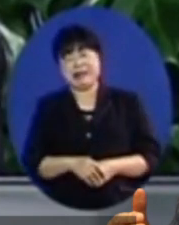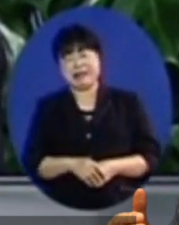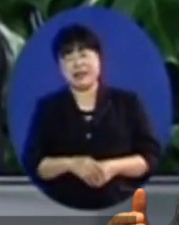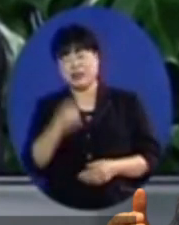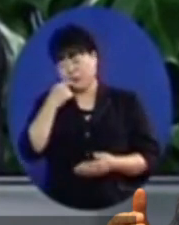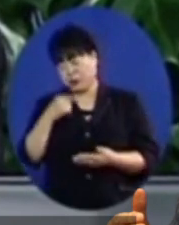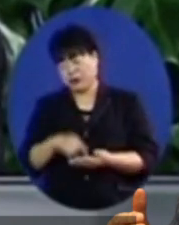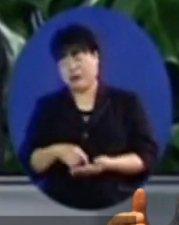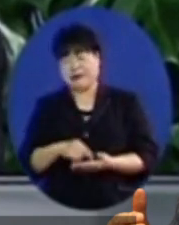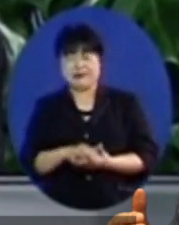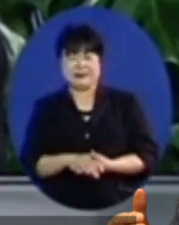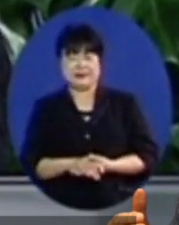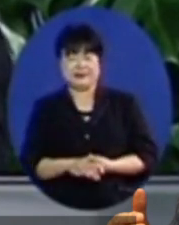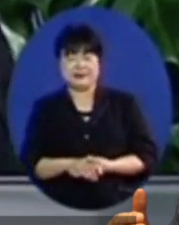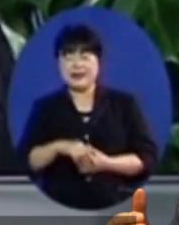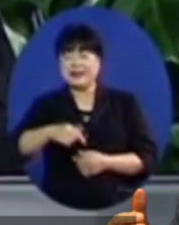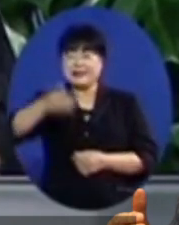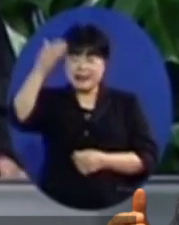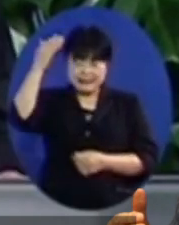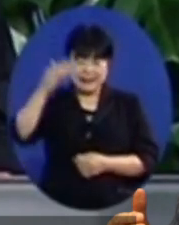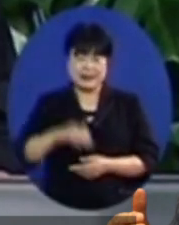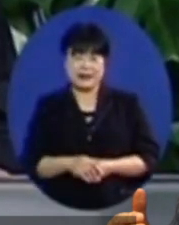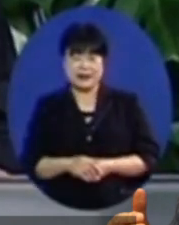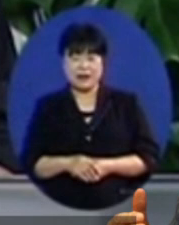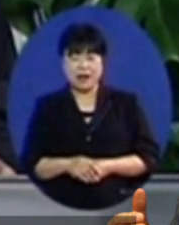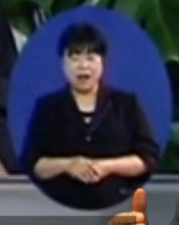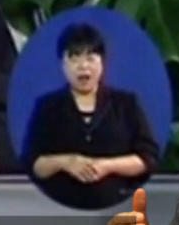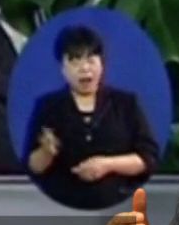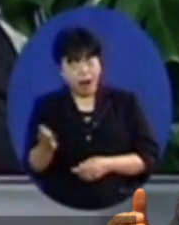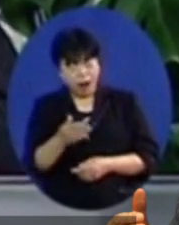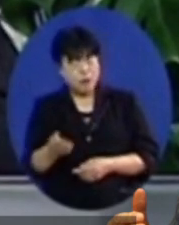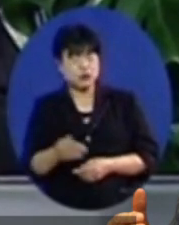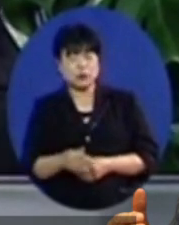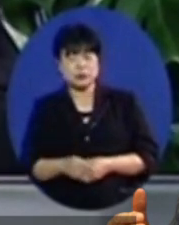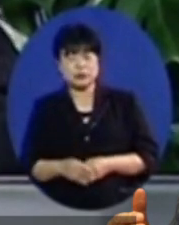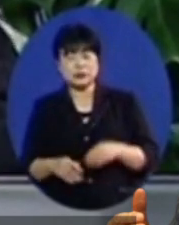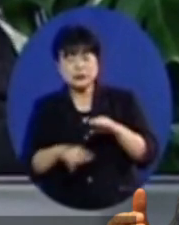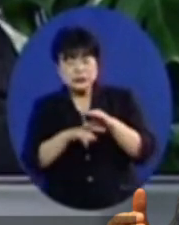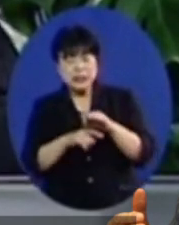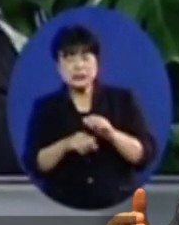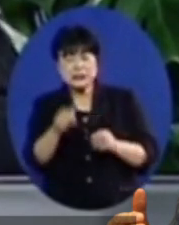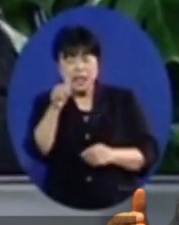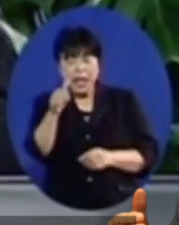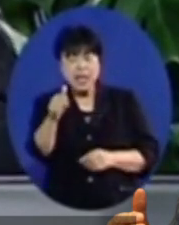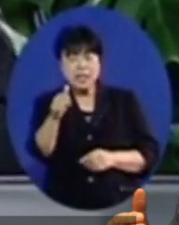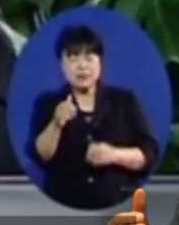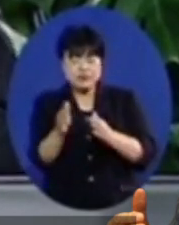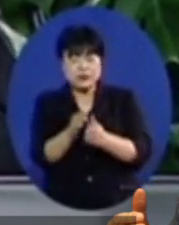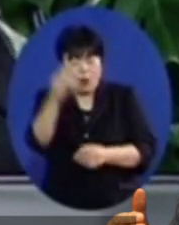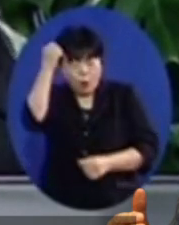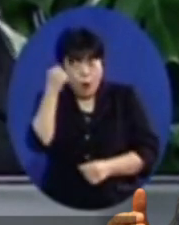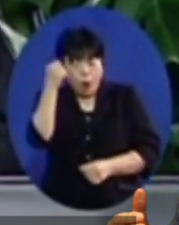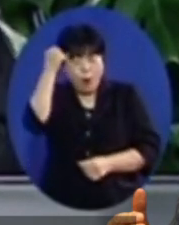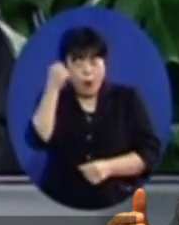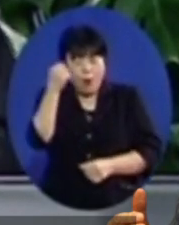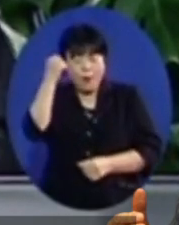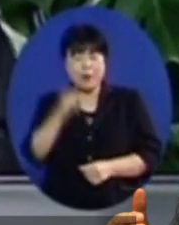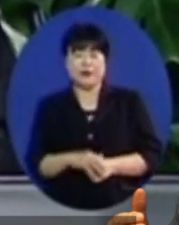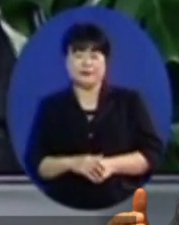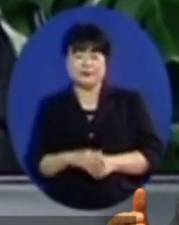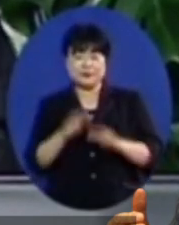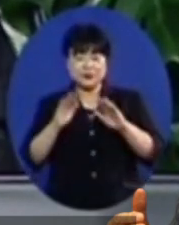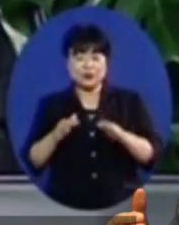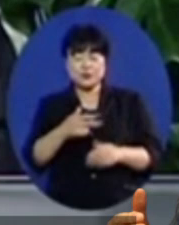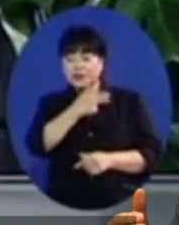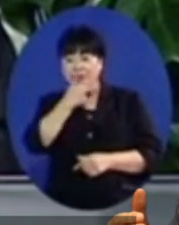공부죠. 우리는 뭐 아무것도 없는데 사전을 A부터 그냥 외우기 시작하는 거예요. 그 요사이 제가